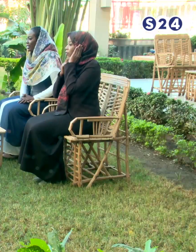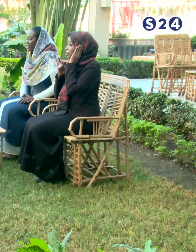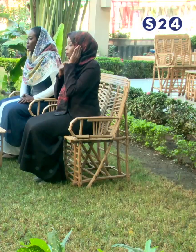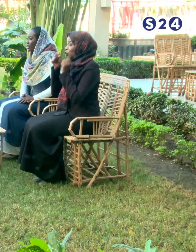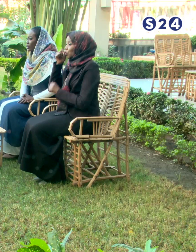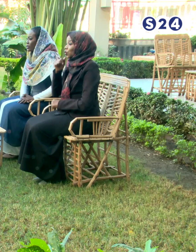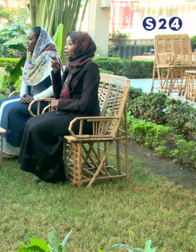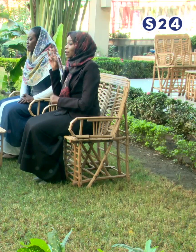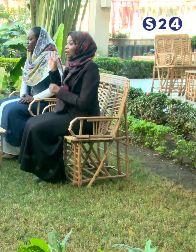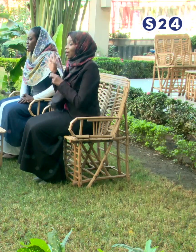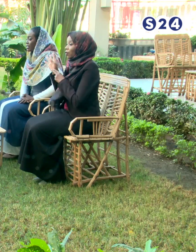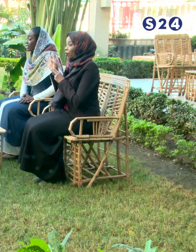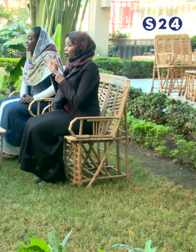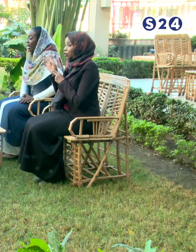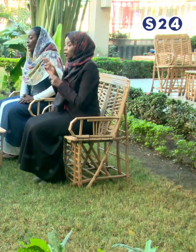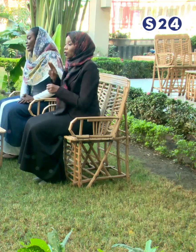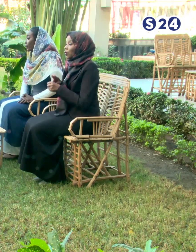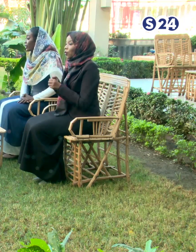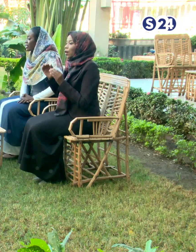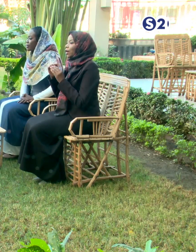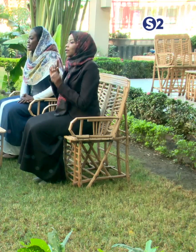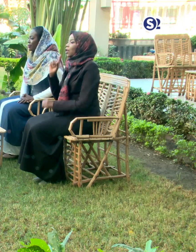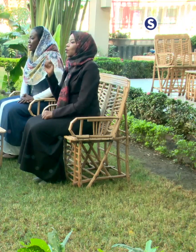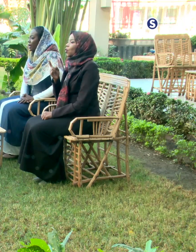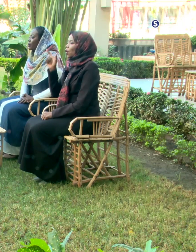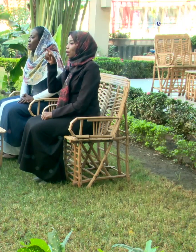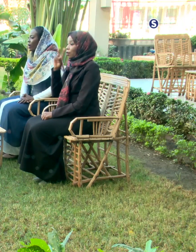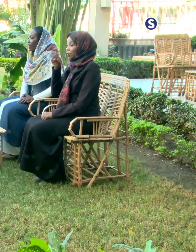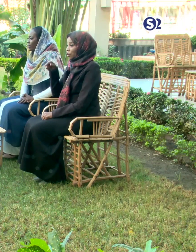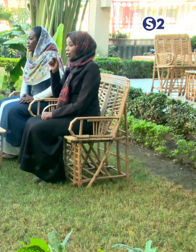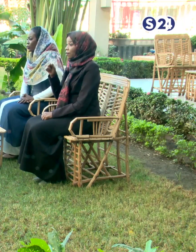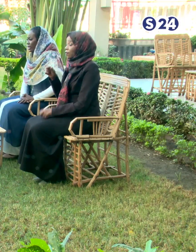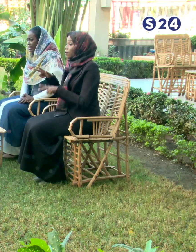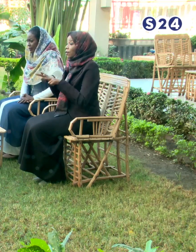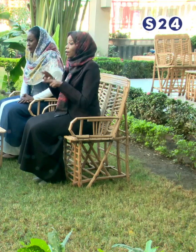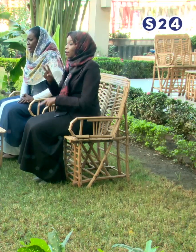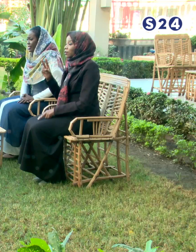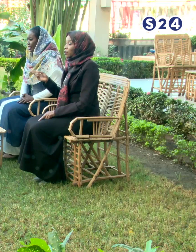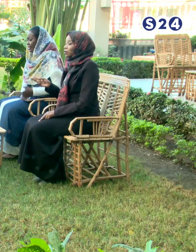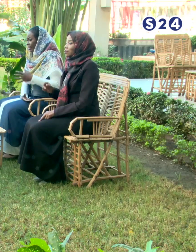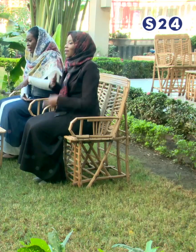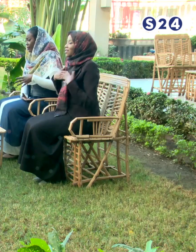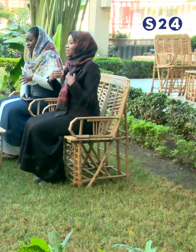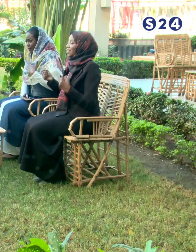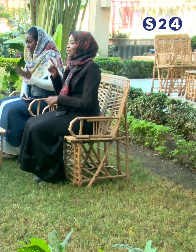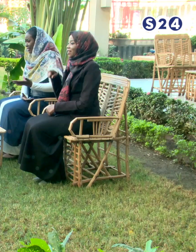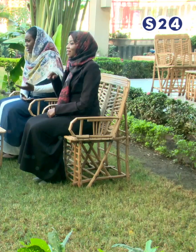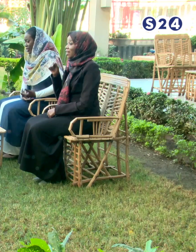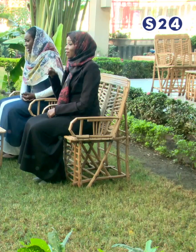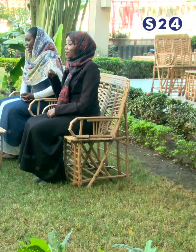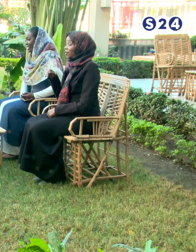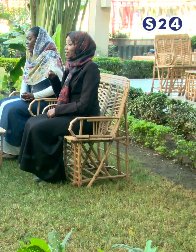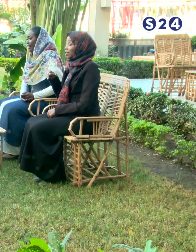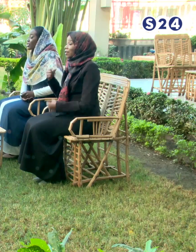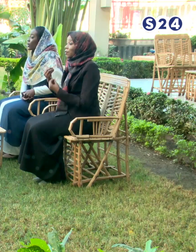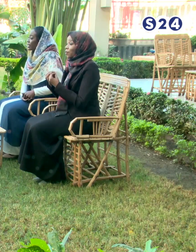24 على التردد 93.6، أو حتى لكل الناس اللي بتابعنا عبر مواقع التواصل الاجتماعي. سعيدين الليلة في فقرتنا الجاية